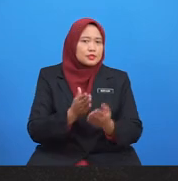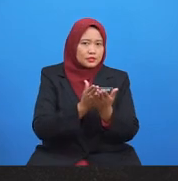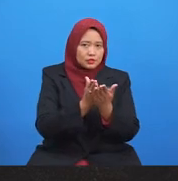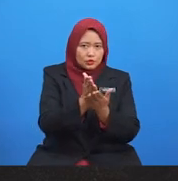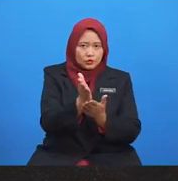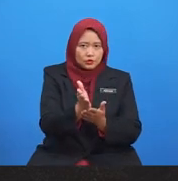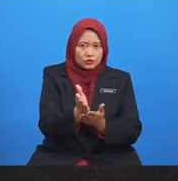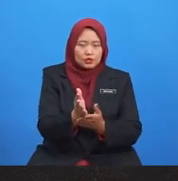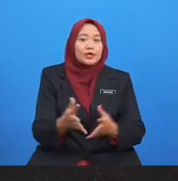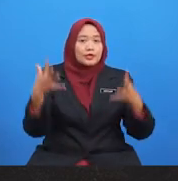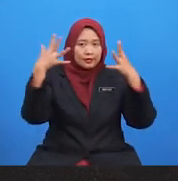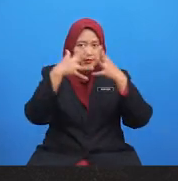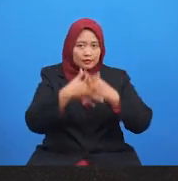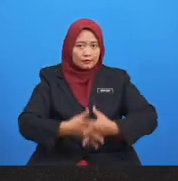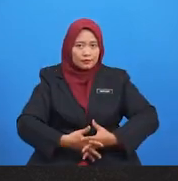4.